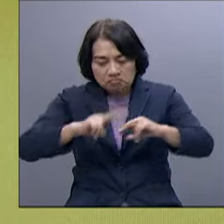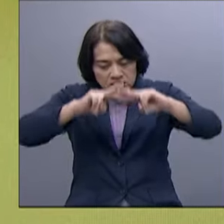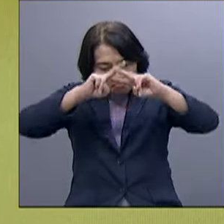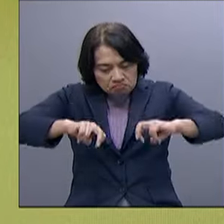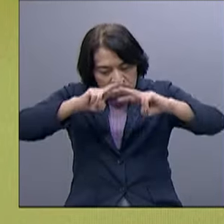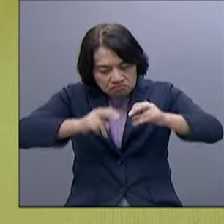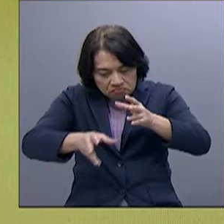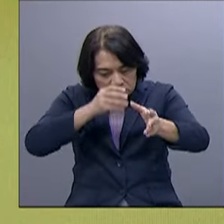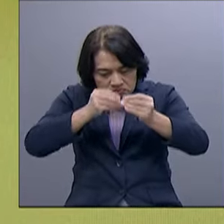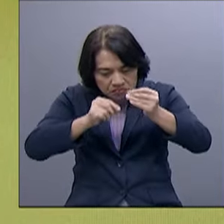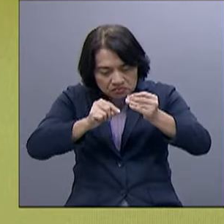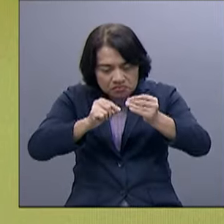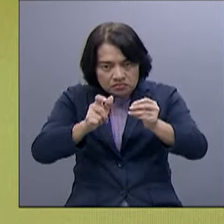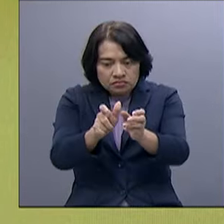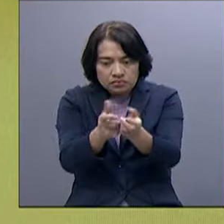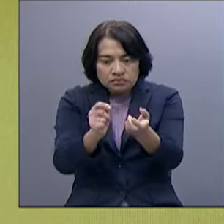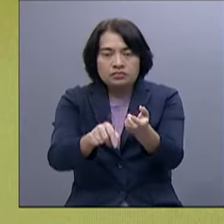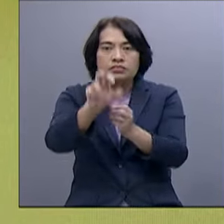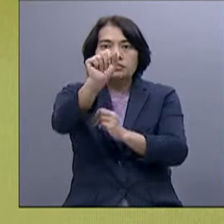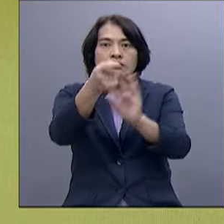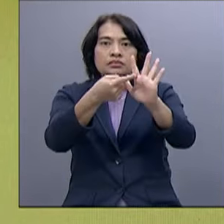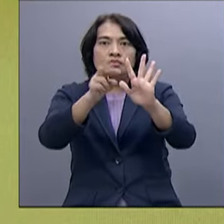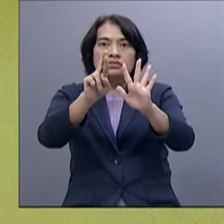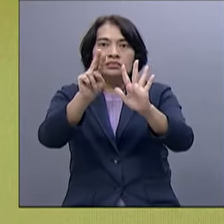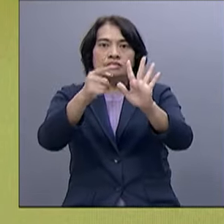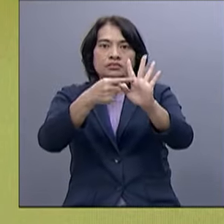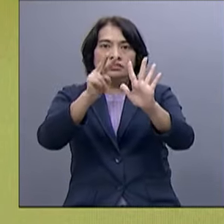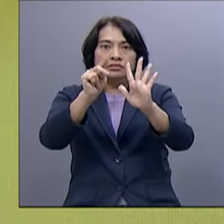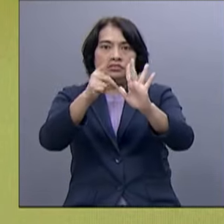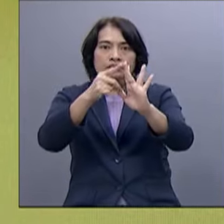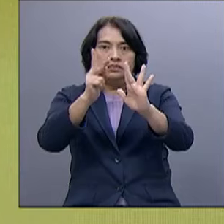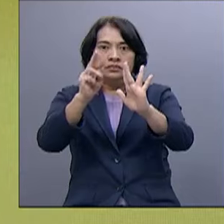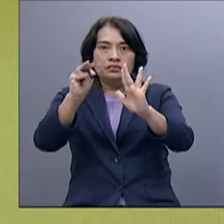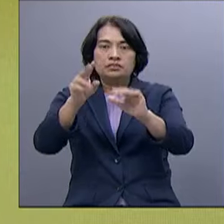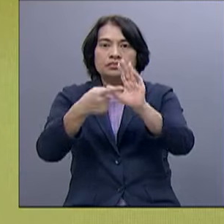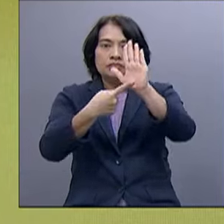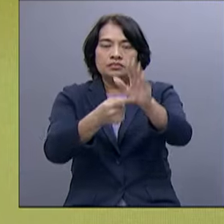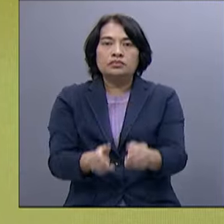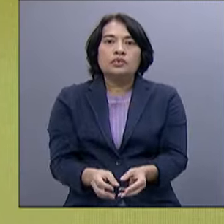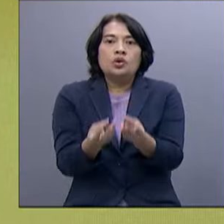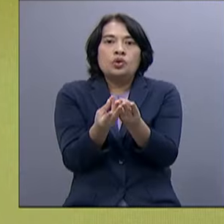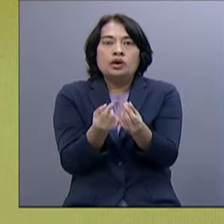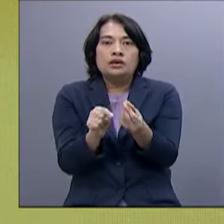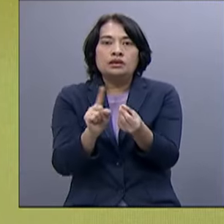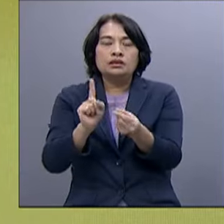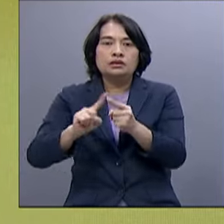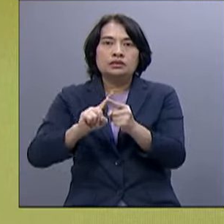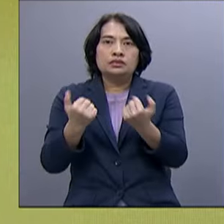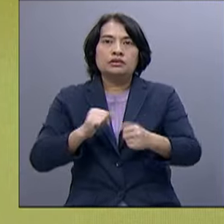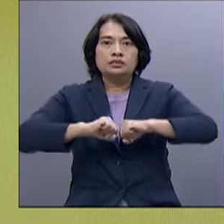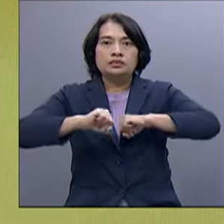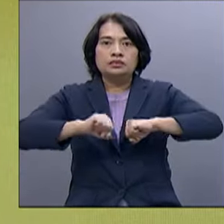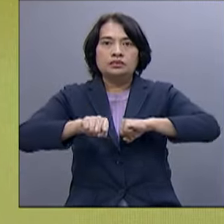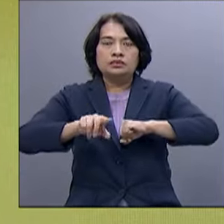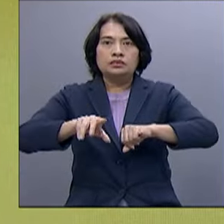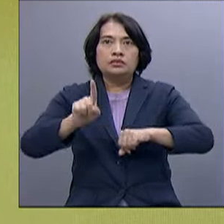ควรและแต่ละเรื่องเนี่ยมันก็เป็นเรื่องที่อยู่รอบๆตัวเราด้วยอย่างคณิตศาสตร์เนี่ยคุณผู้ชมต้องยอมรับนะคะว่าเยาวชนของเราตอนนี้คณิตศาสตร์ไ